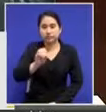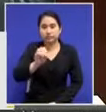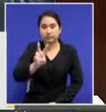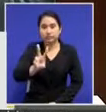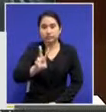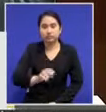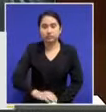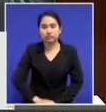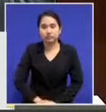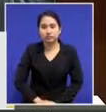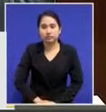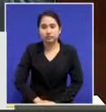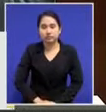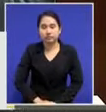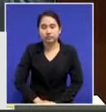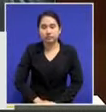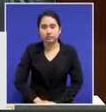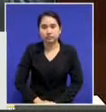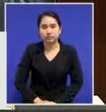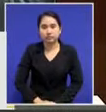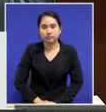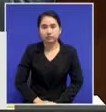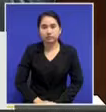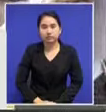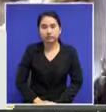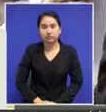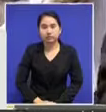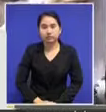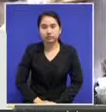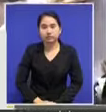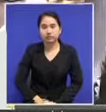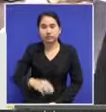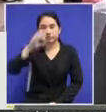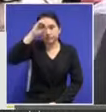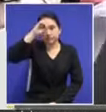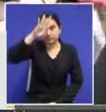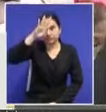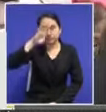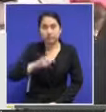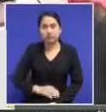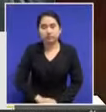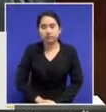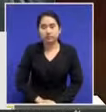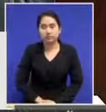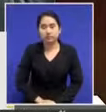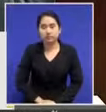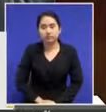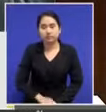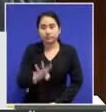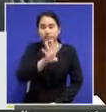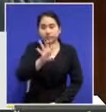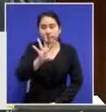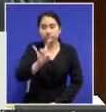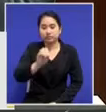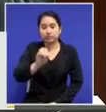482นายวันนิวัฒน์สมบูรณ ์คุณธนาธรจึงรุ่งเรืองกิจครับ